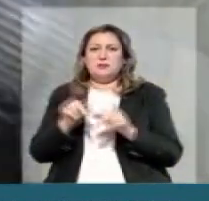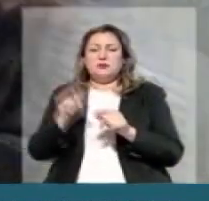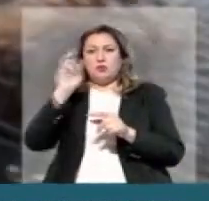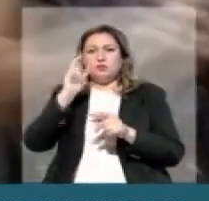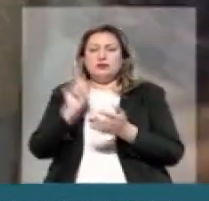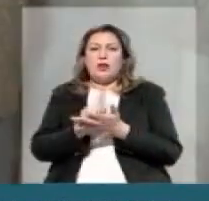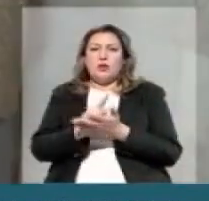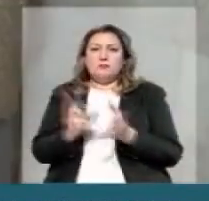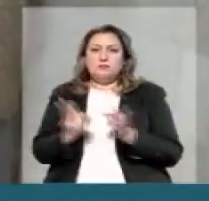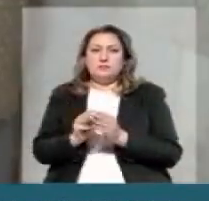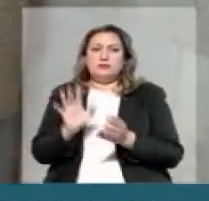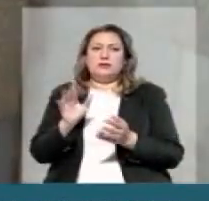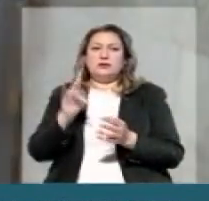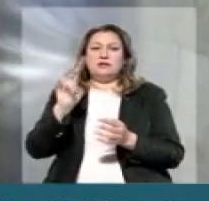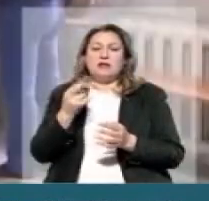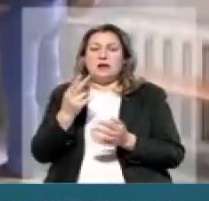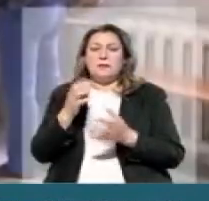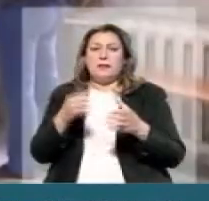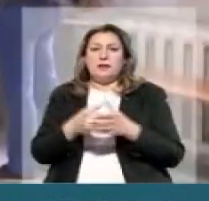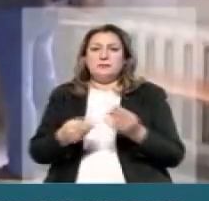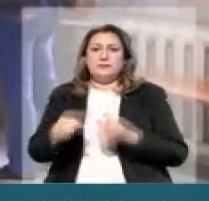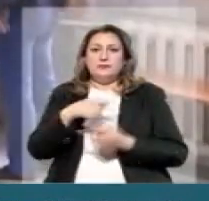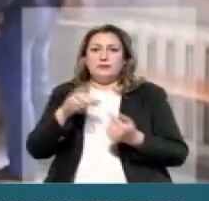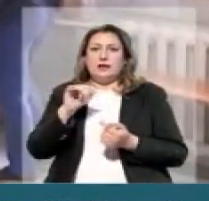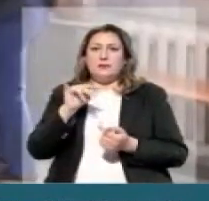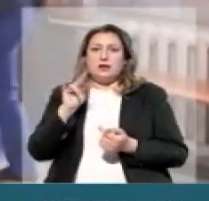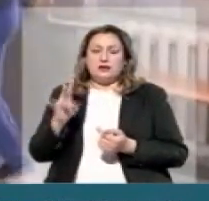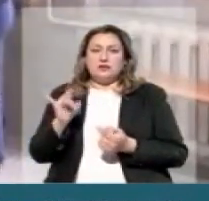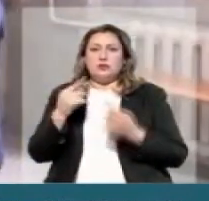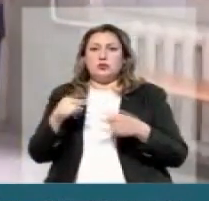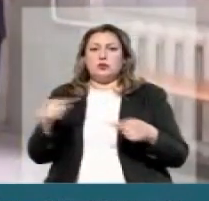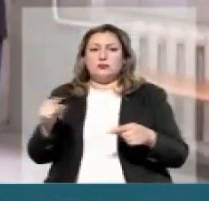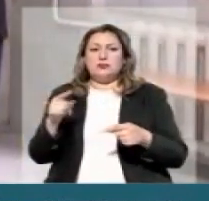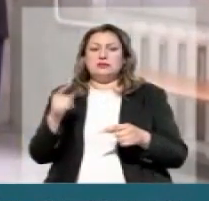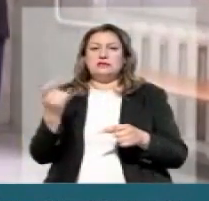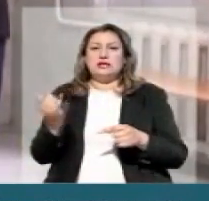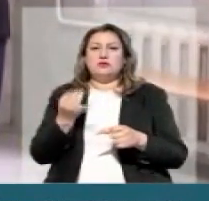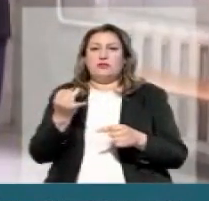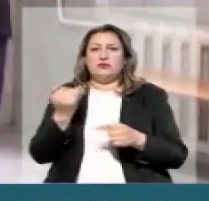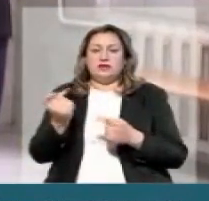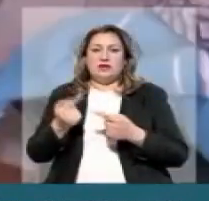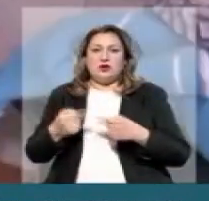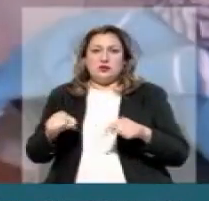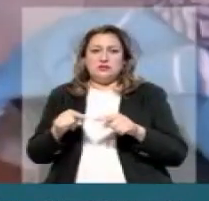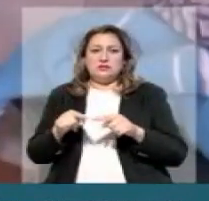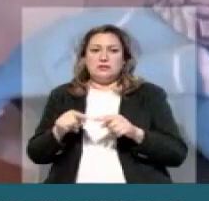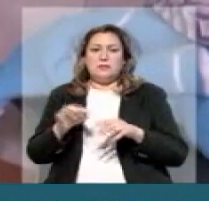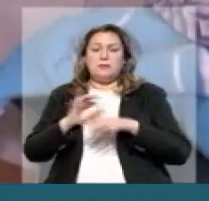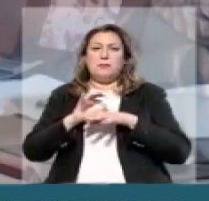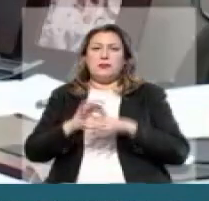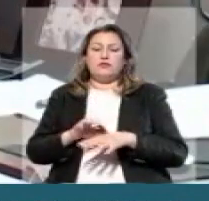мүдделі мекемелермен бірлесіп, сақтандырылмаған тұрғындарды жүйеге тарту бойынша кең ауқымды ақпараттық түсіндіру жұмыстарын